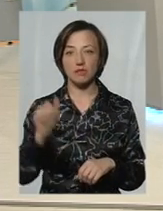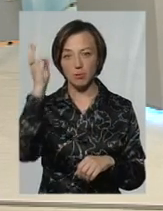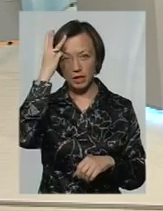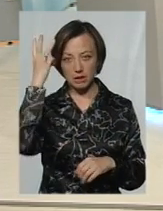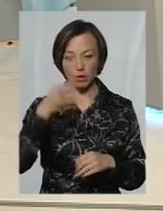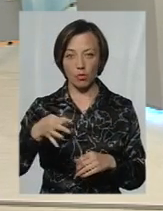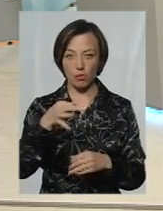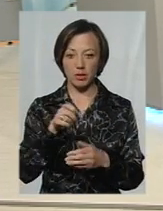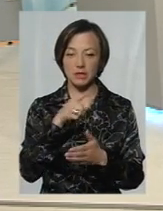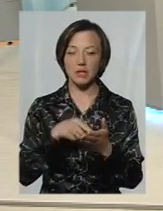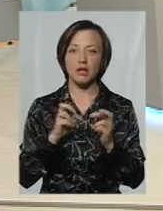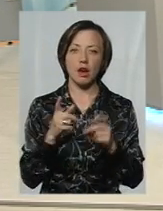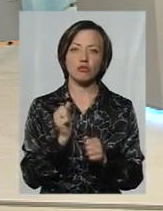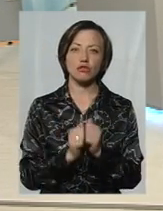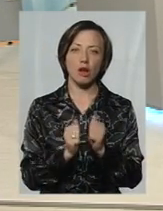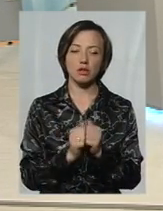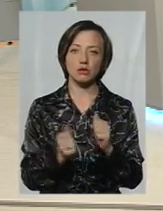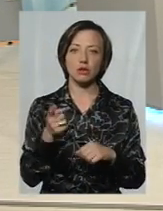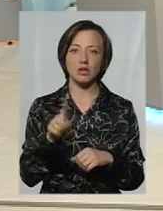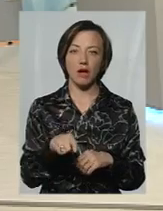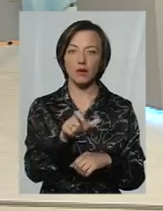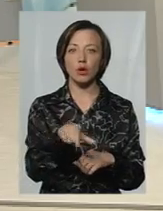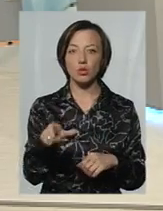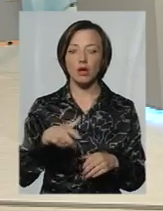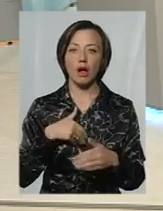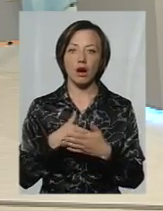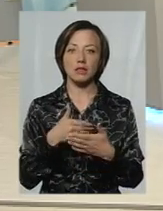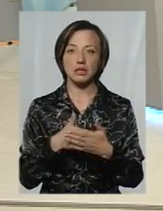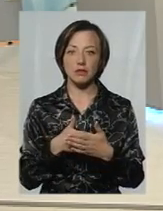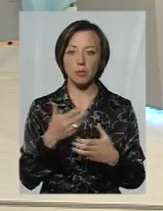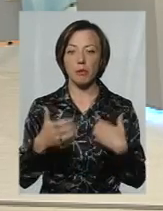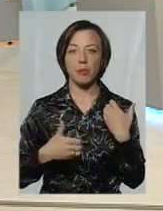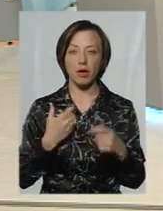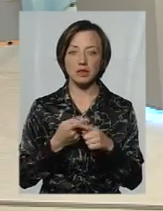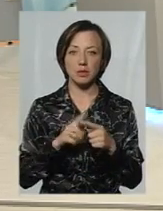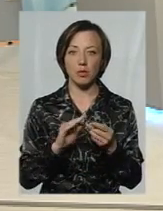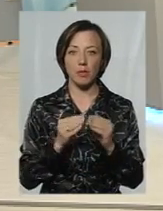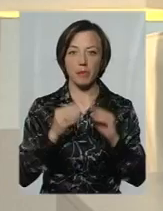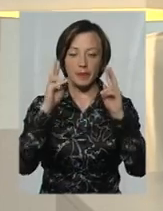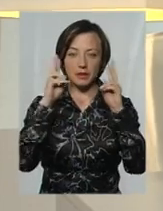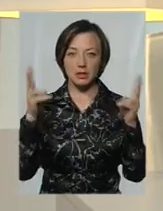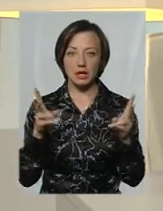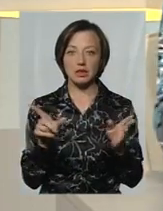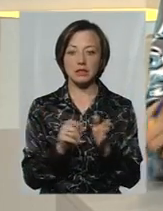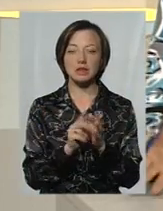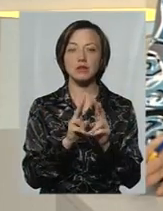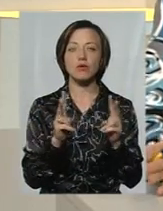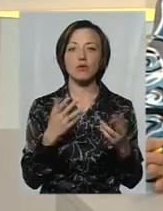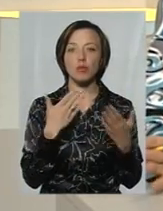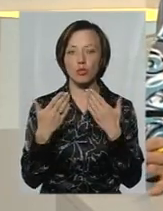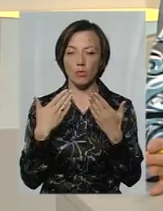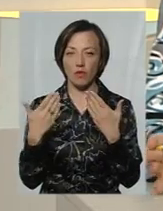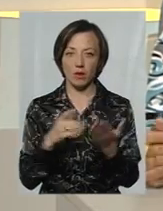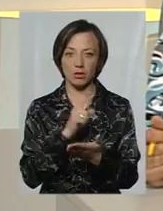Хмельницькій області? Як часто, ну, навіть ті люди, які активно переймаються цими проблемами, не знають, з ким вони мають